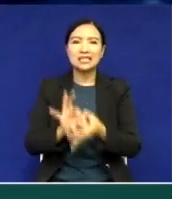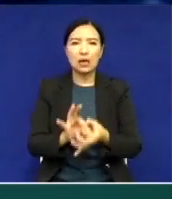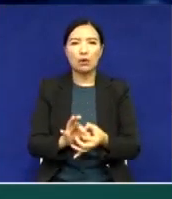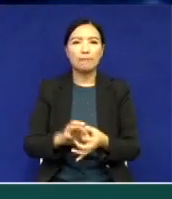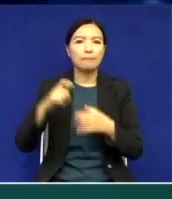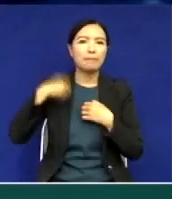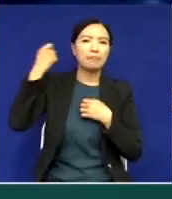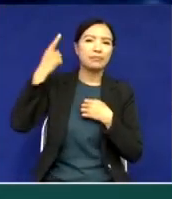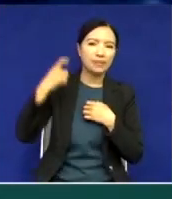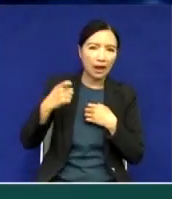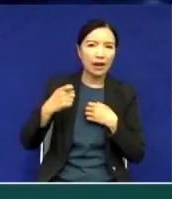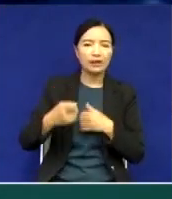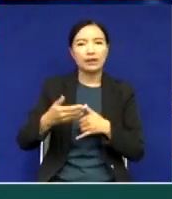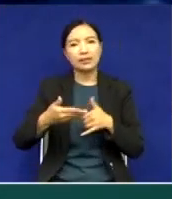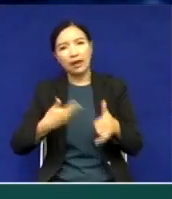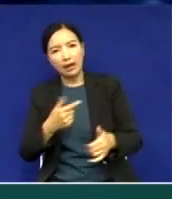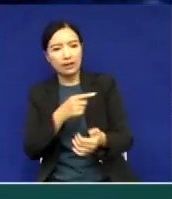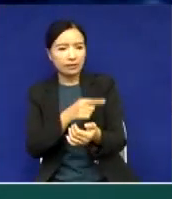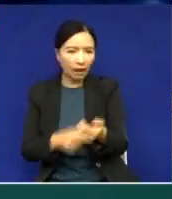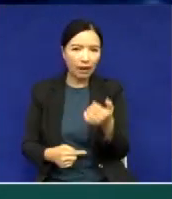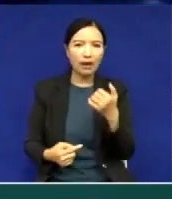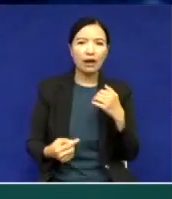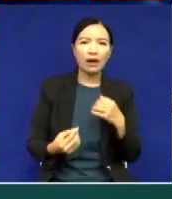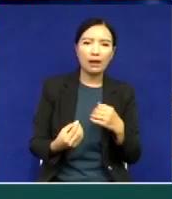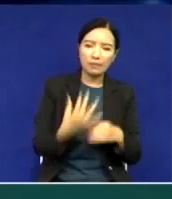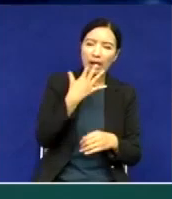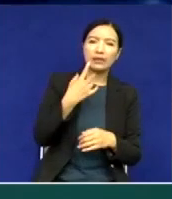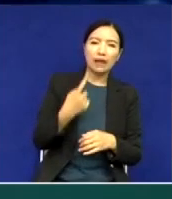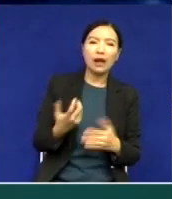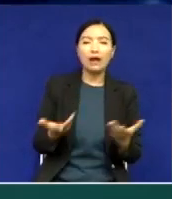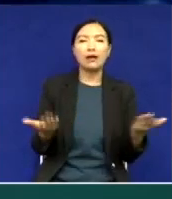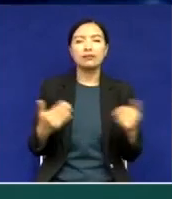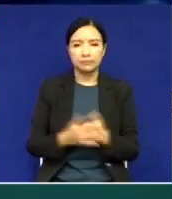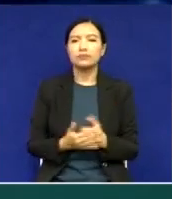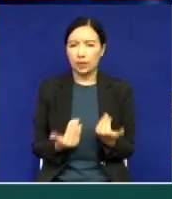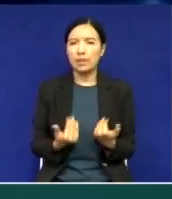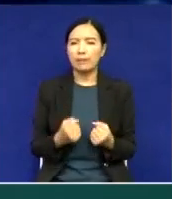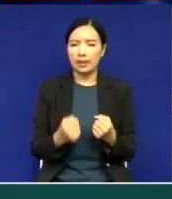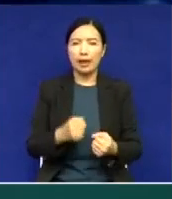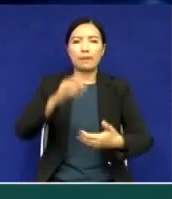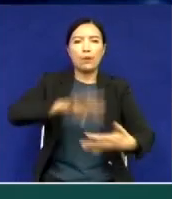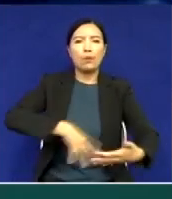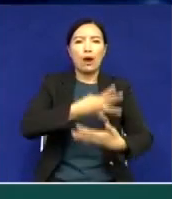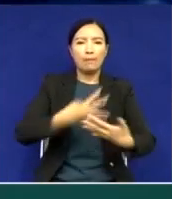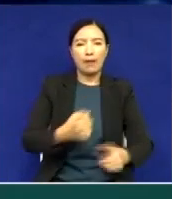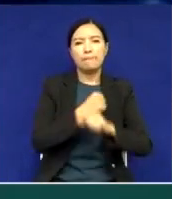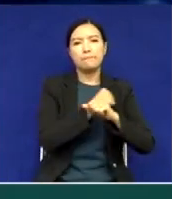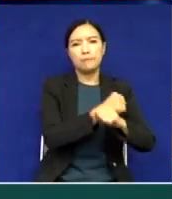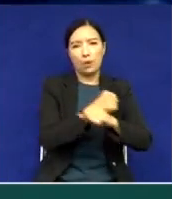งแต่อดีตจนถึงปัจจุบันแล้วก็เป็นหน่วยงานที่พยายามที่จะวางแผนในการป้องกันการฆ่าตัวตายของประชาชนนะครับ